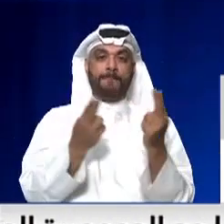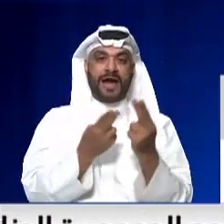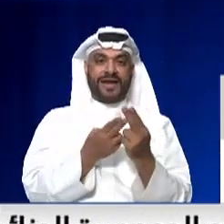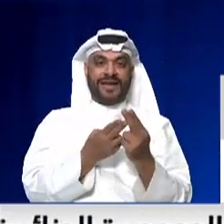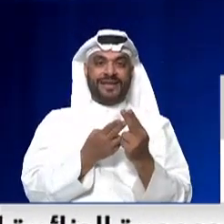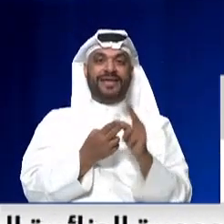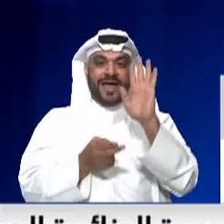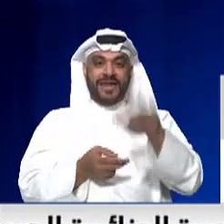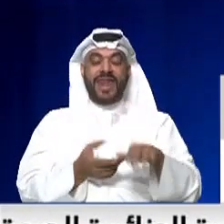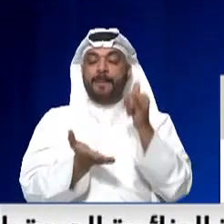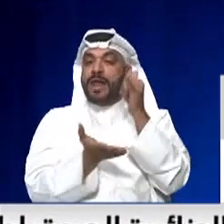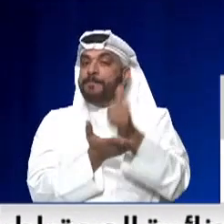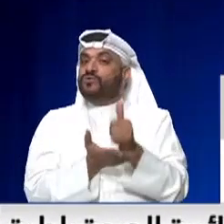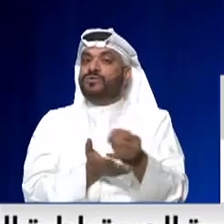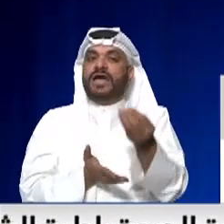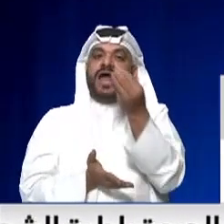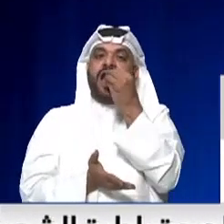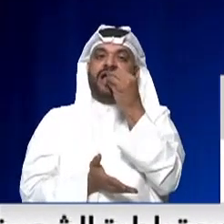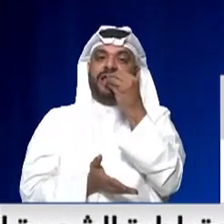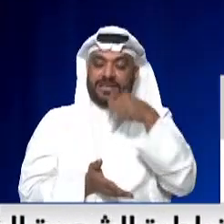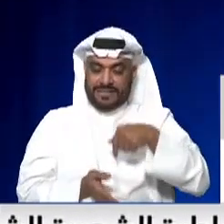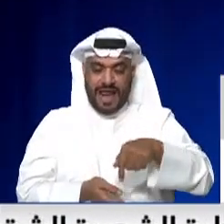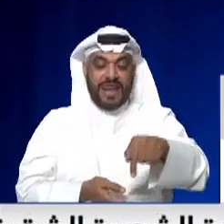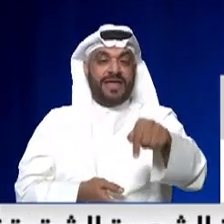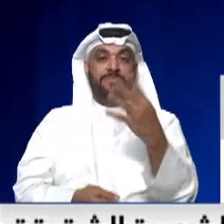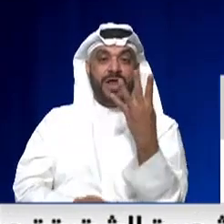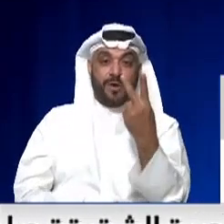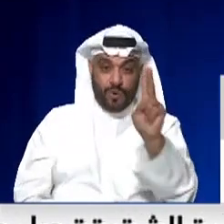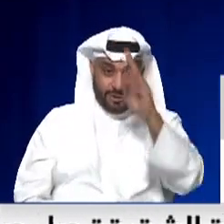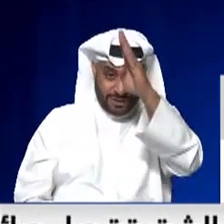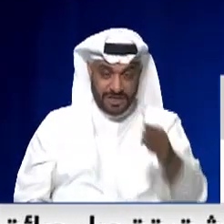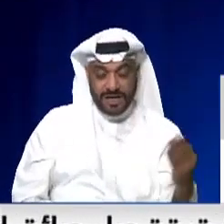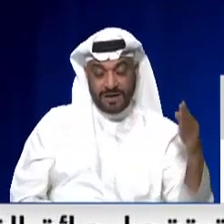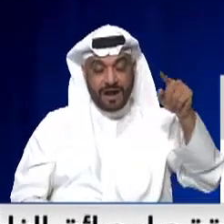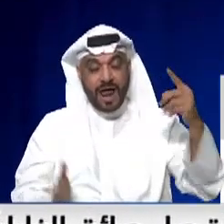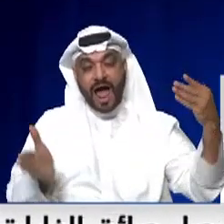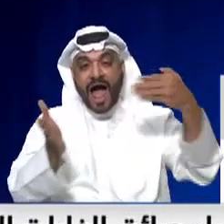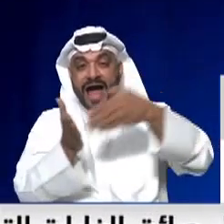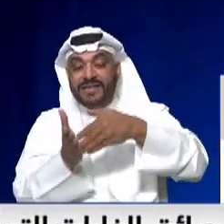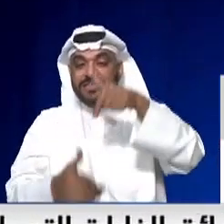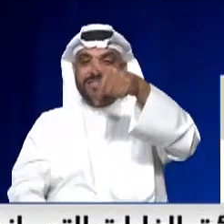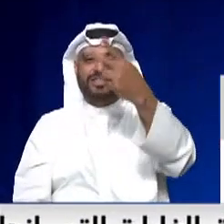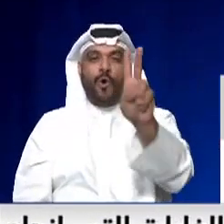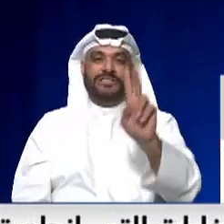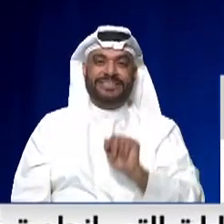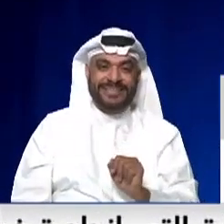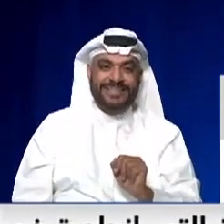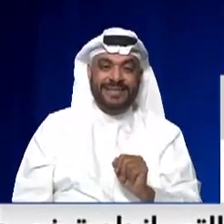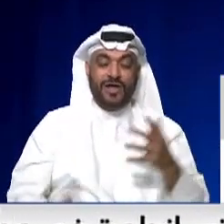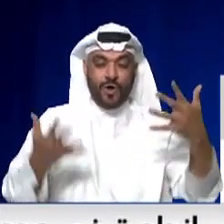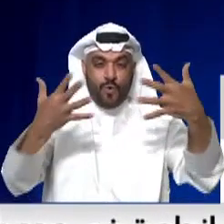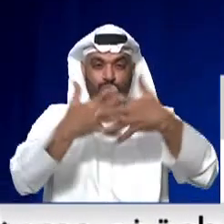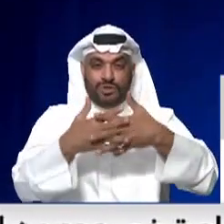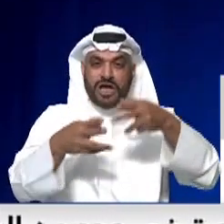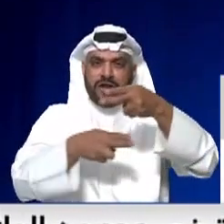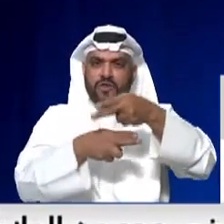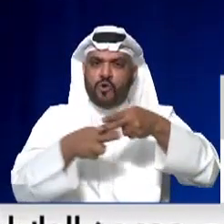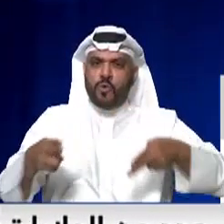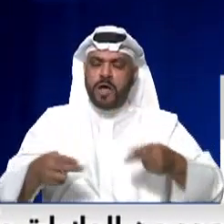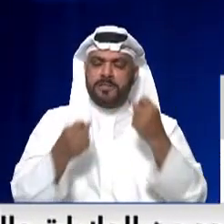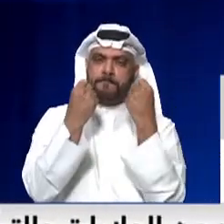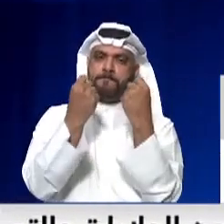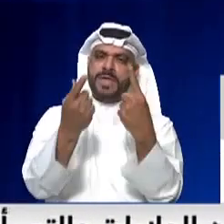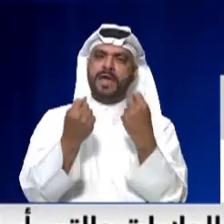بالفتره من 24 الى 26 يوليو الجاري هذا واكدت الدكتوره الفليج ان مشاركه الكويت التفاعليه